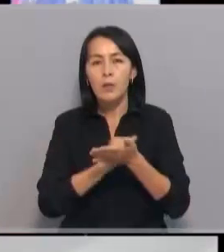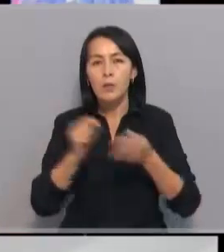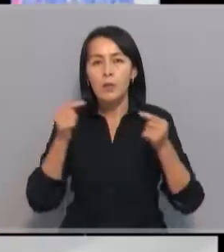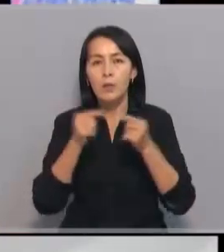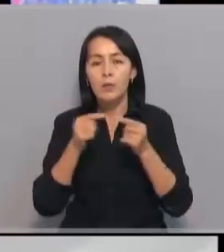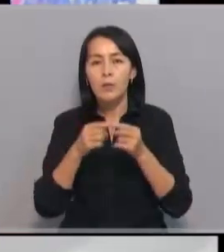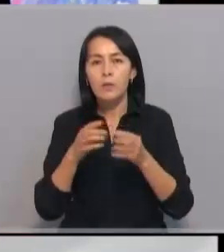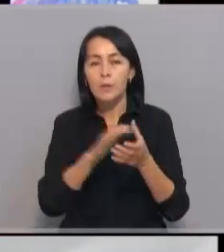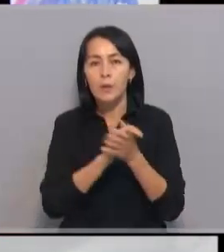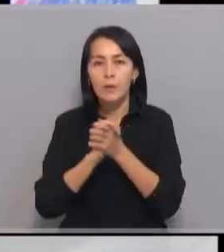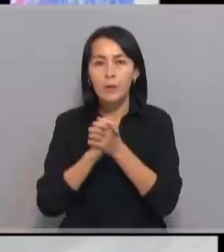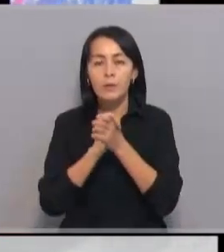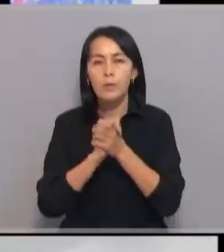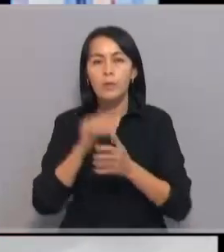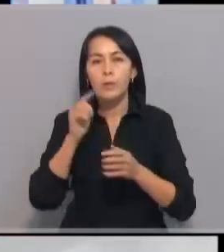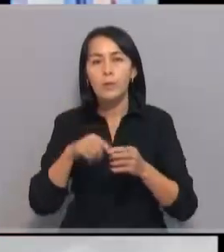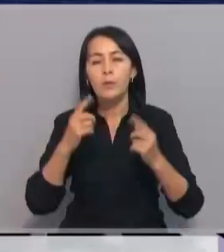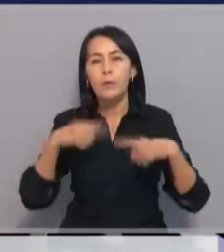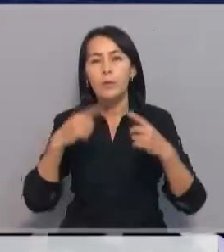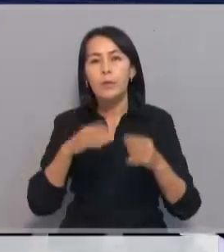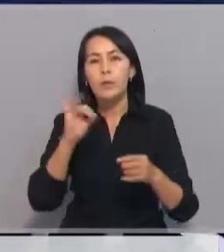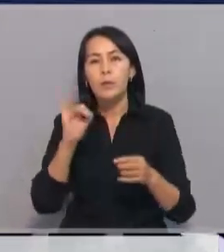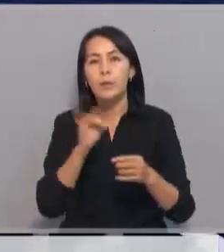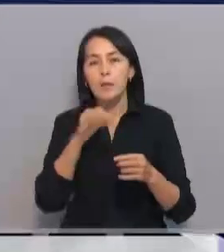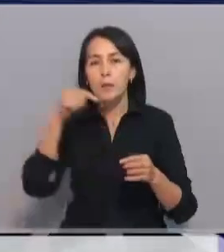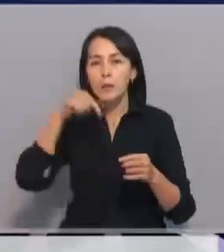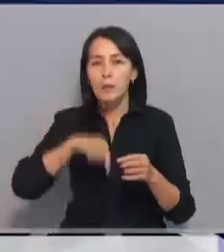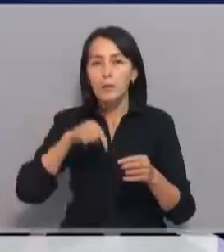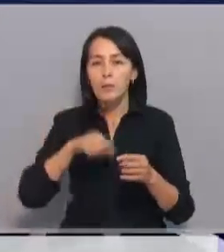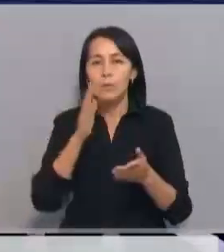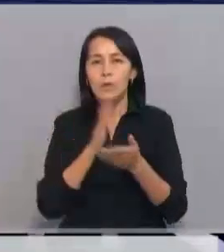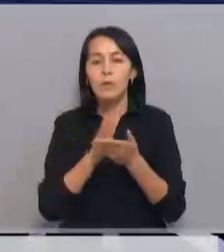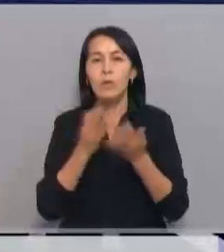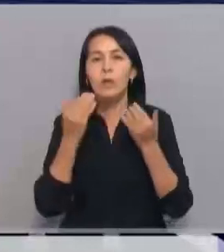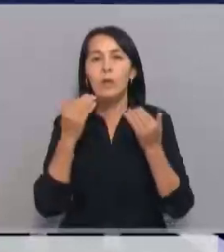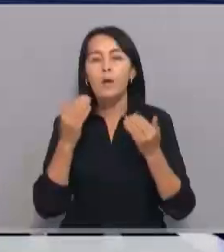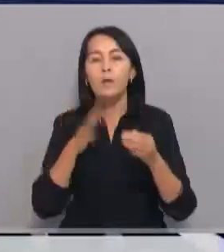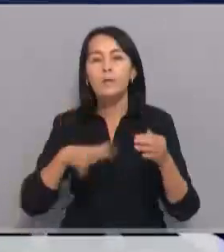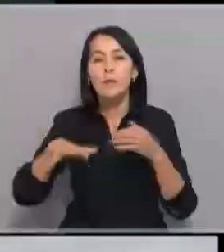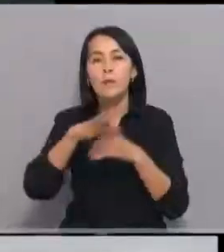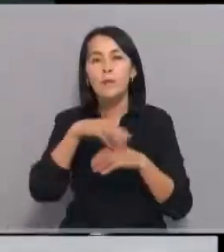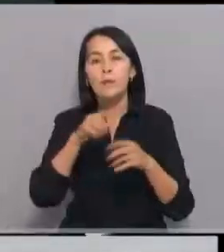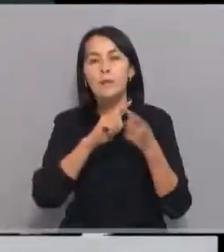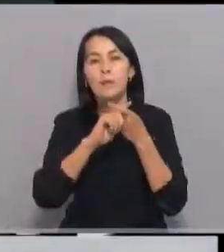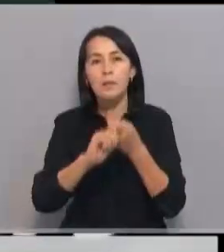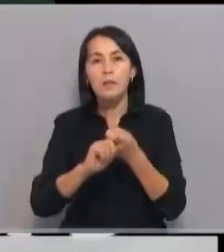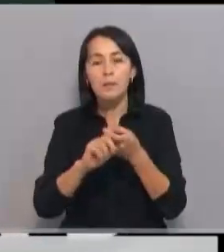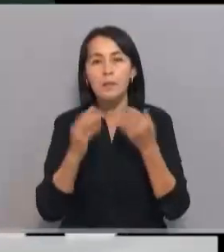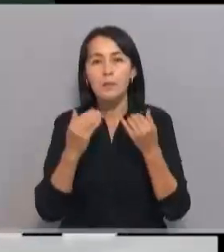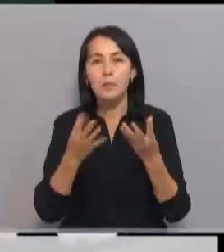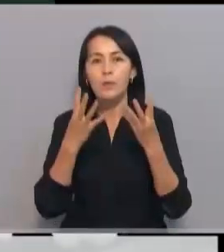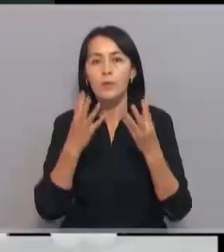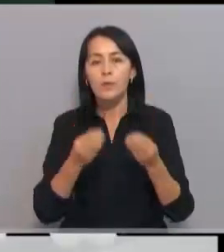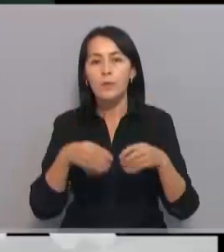пен татулықтың тұғыры. Оның іргетасы тарихтың терең түбінде жатыр. Ол дала тіршілігімен тығыз байланысты.